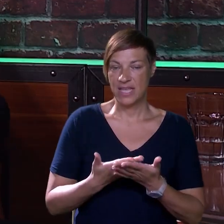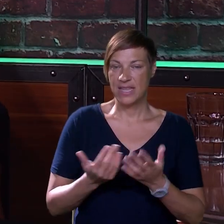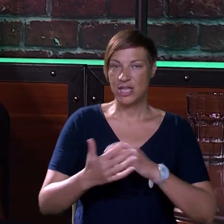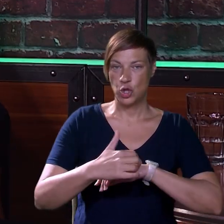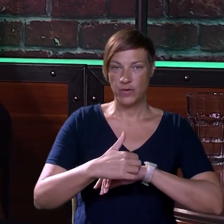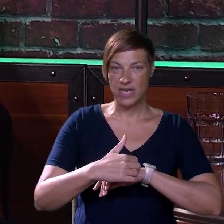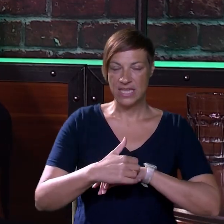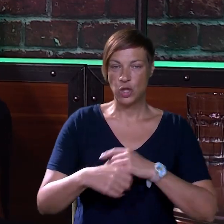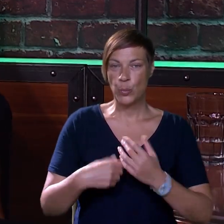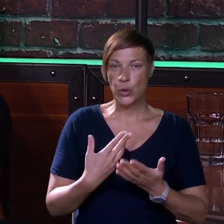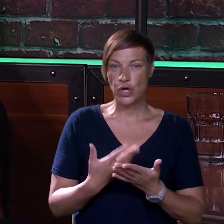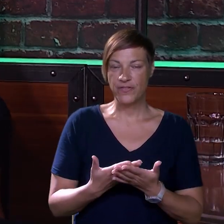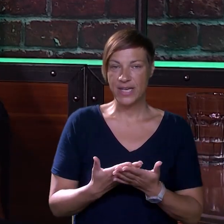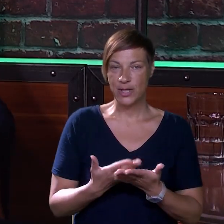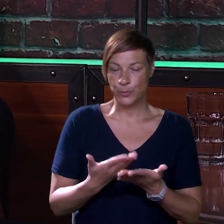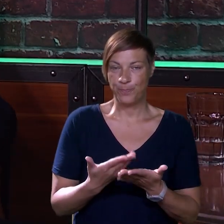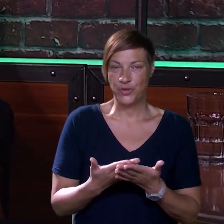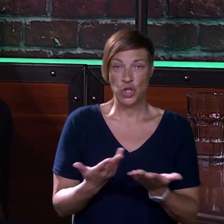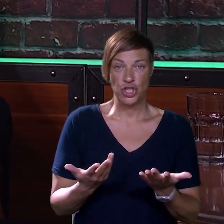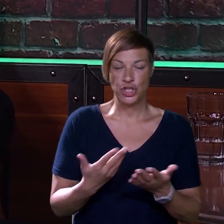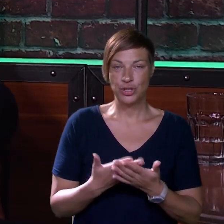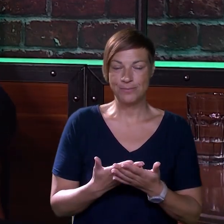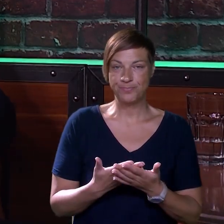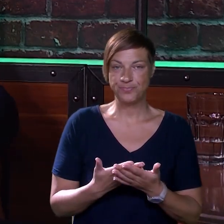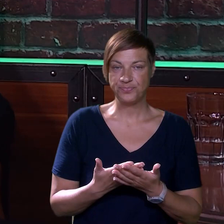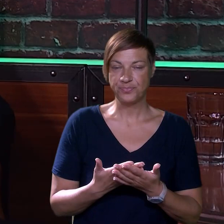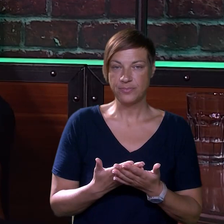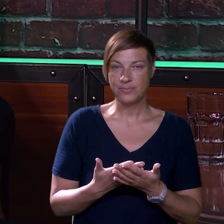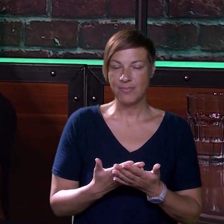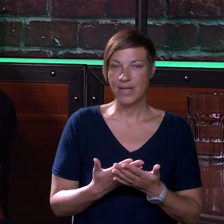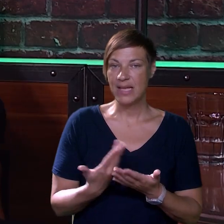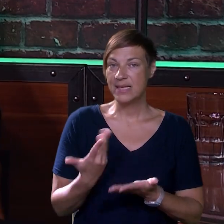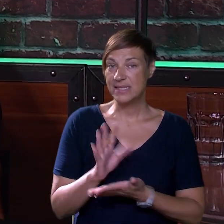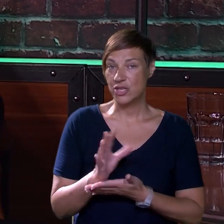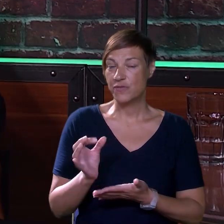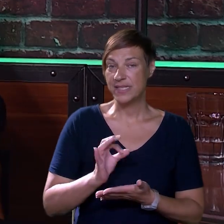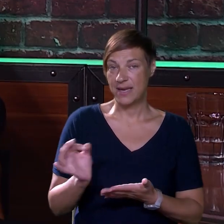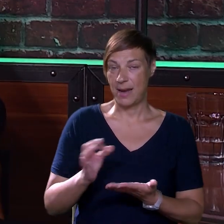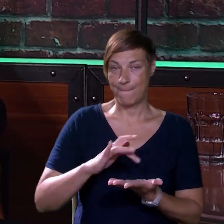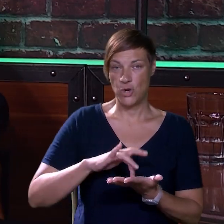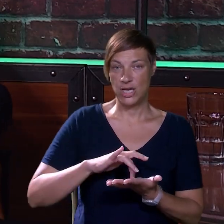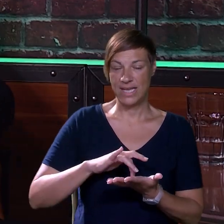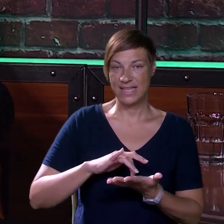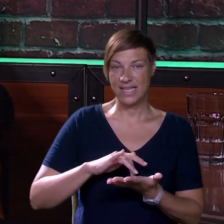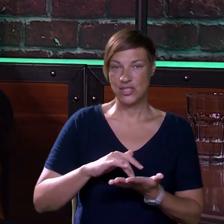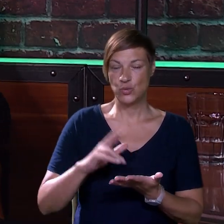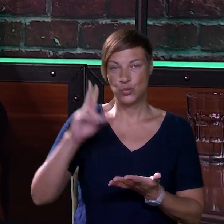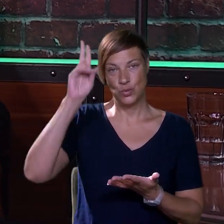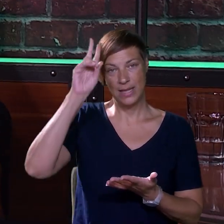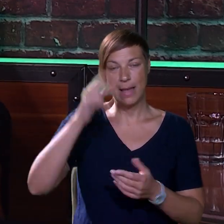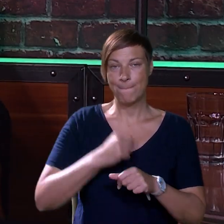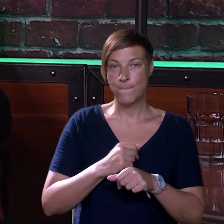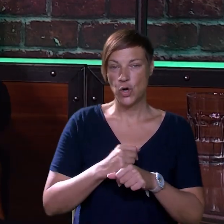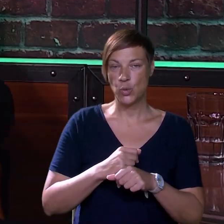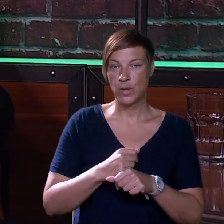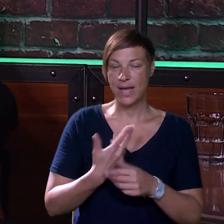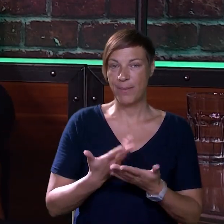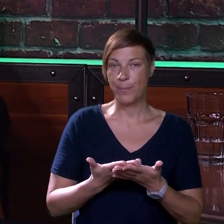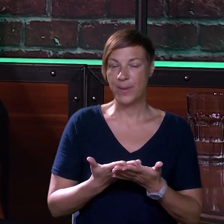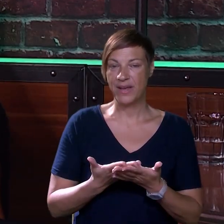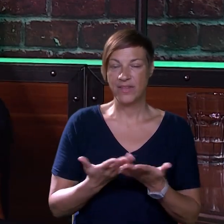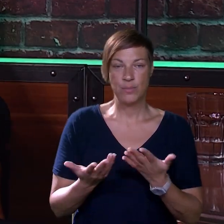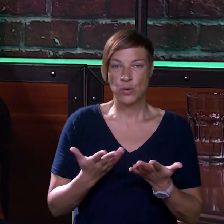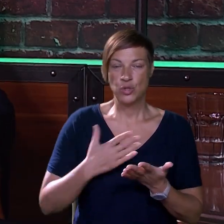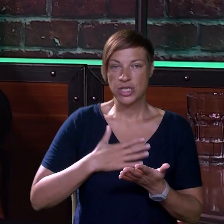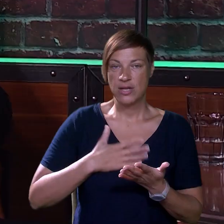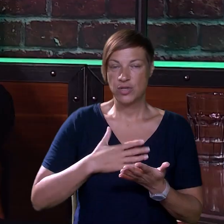vrijede Dubrovniku i to je to. Znači, opet je s njihove strane bolje da su tu I da mogu nešto napraviti, mogu kreirati, mogu